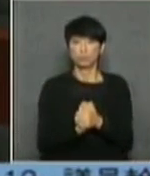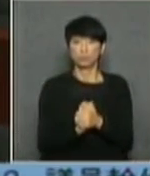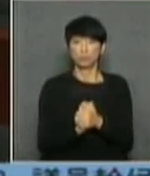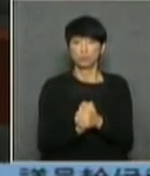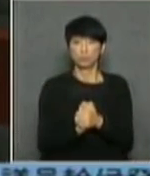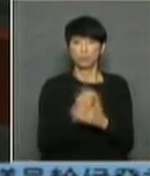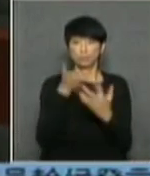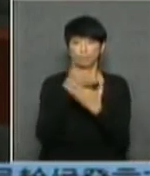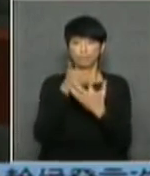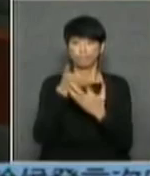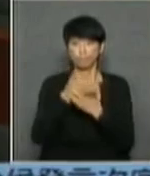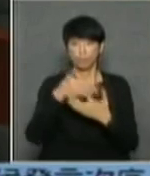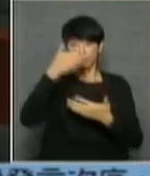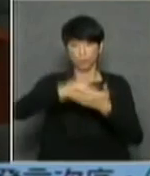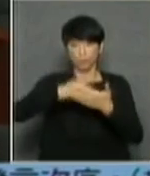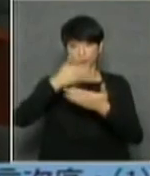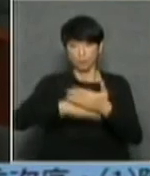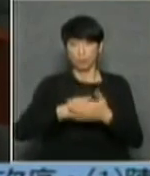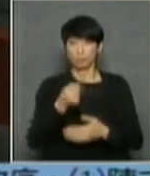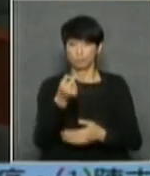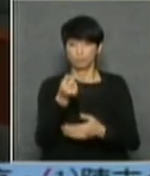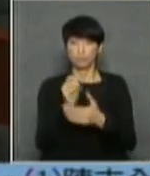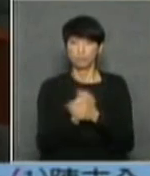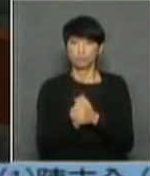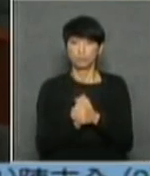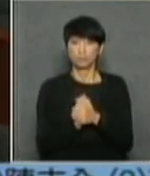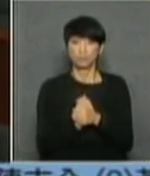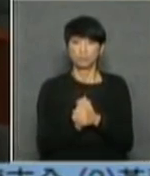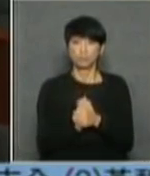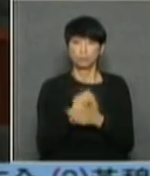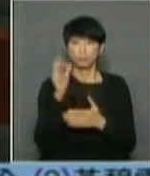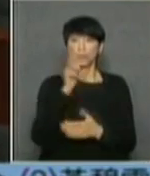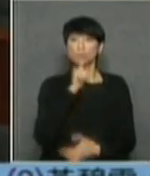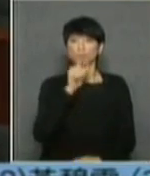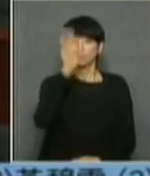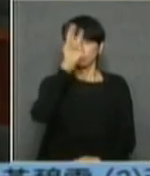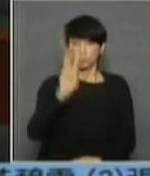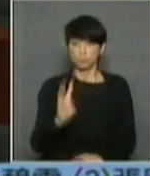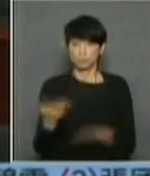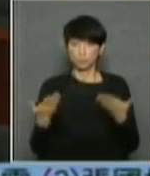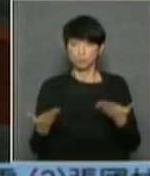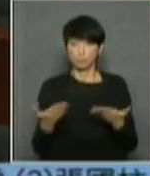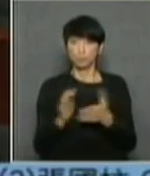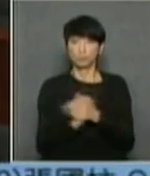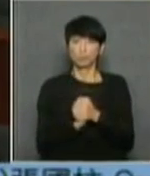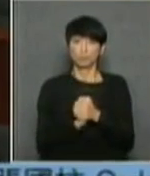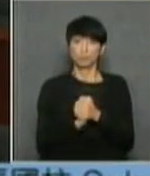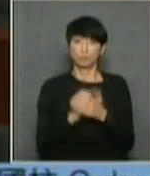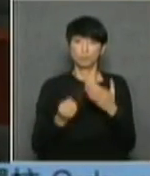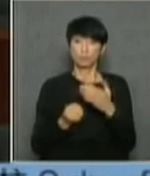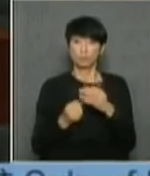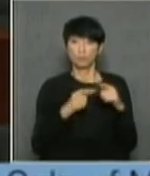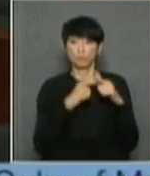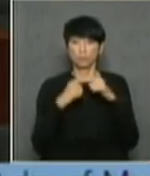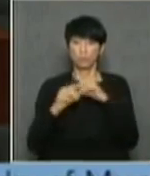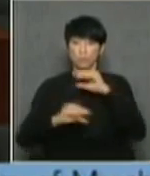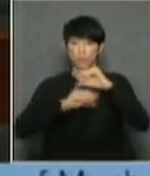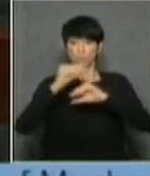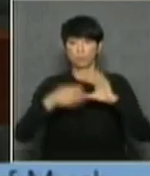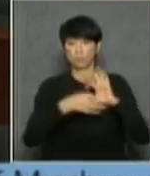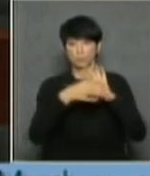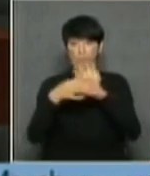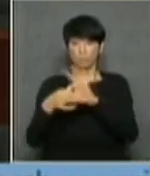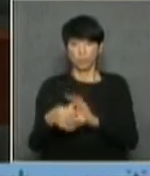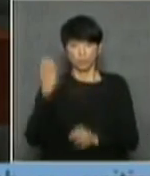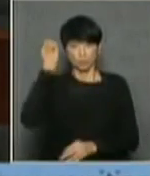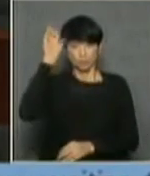到去最低。主席，針對今次的鉛水事件呢，亦都提出了民建聯亦都提出了一系列的建